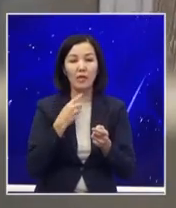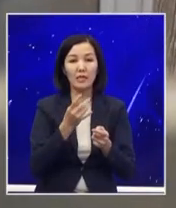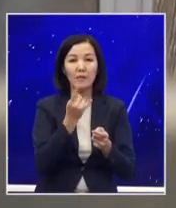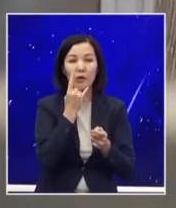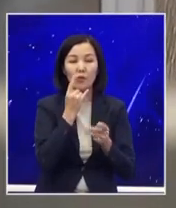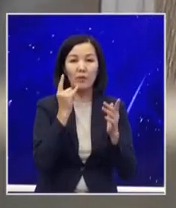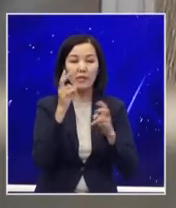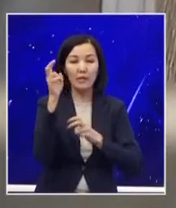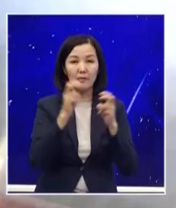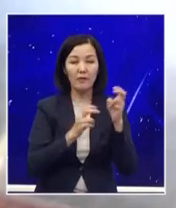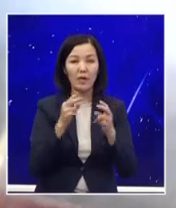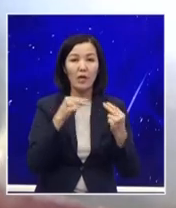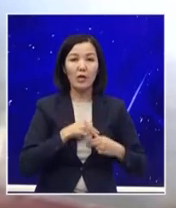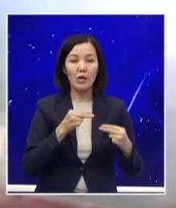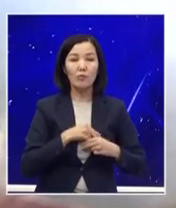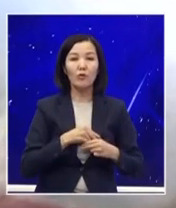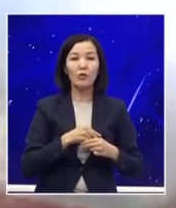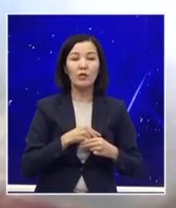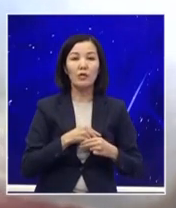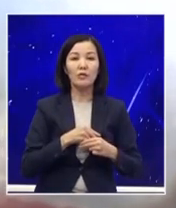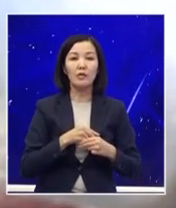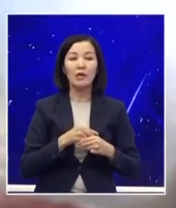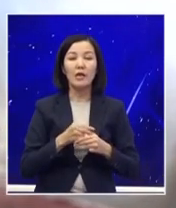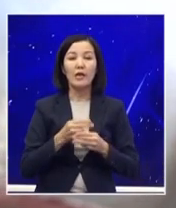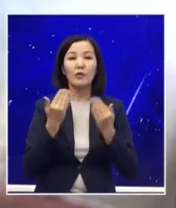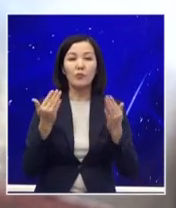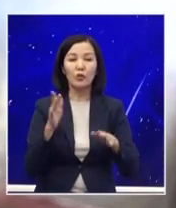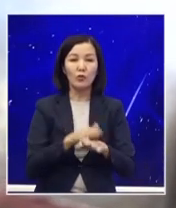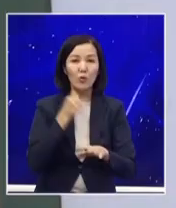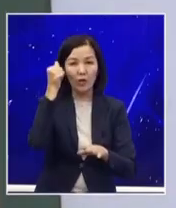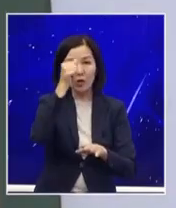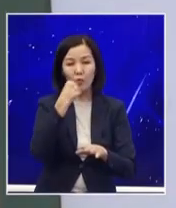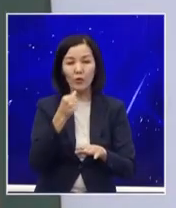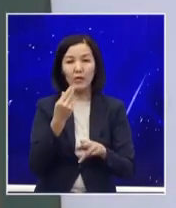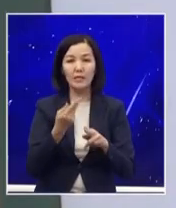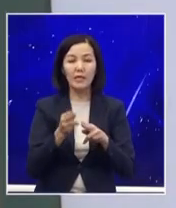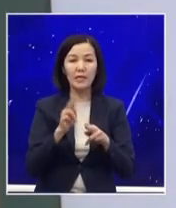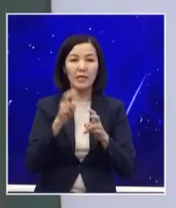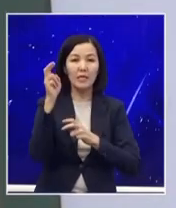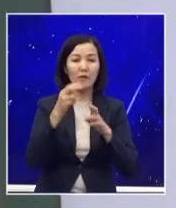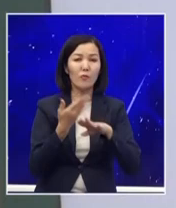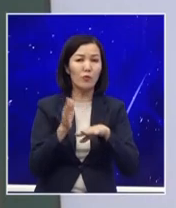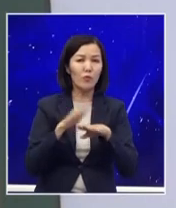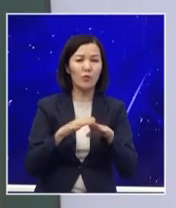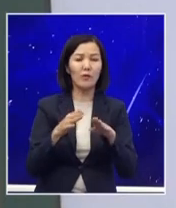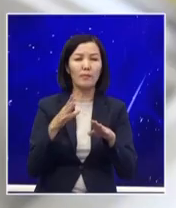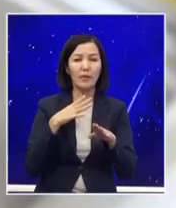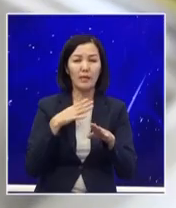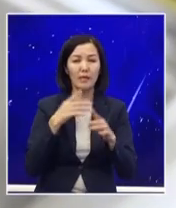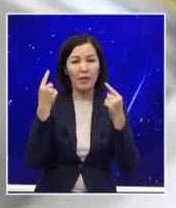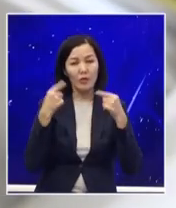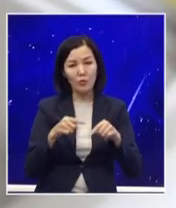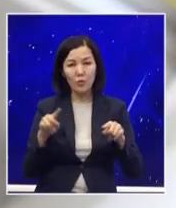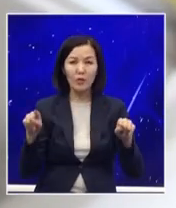аккумуляторным заводом. Она работает здесь сборщицей блоков питания. Нельзя сказать, что эти годы завод прошел легко, без затруднений. Все